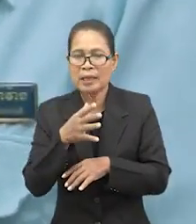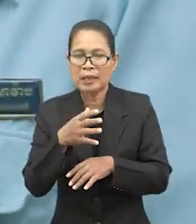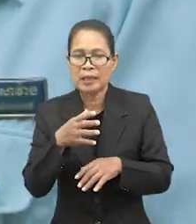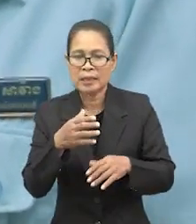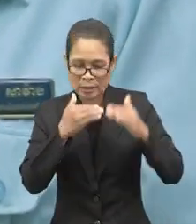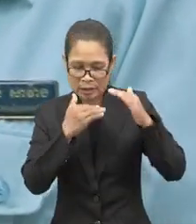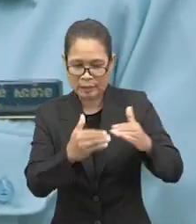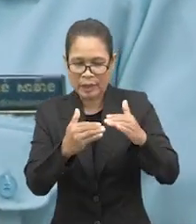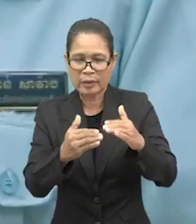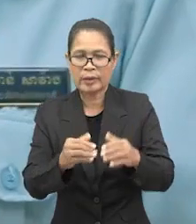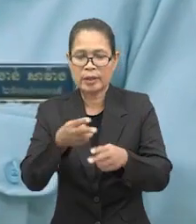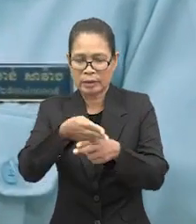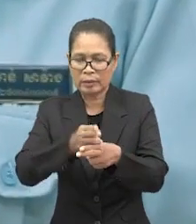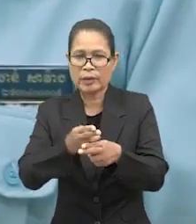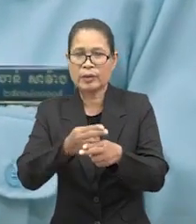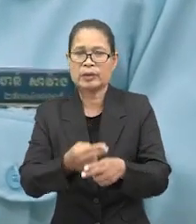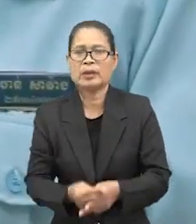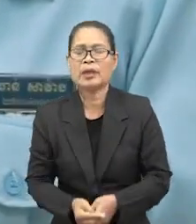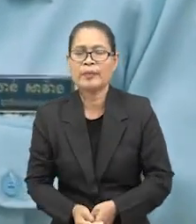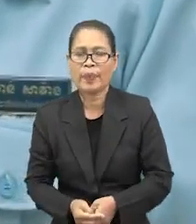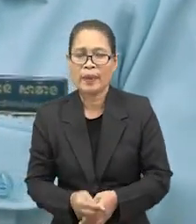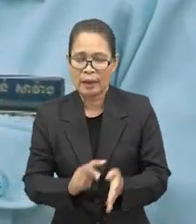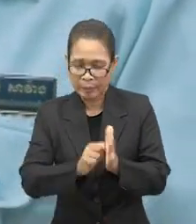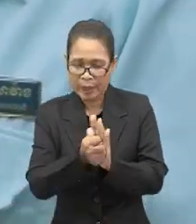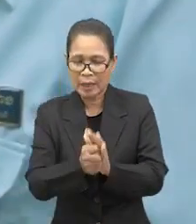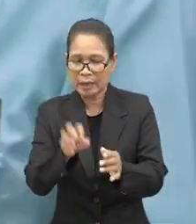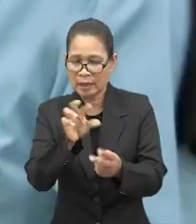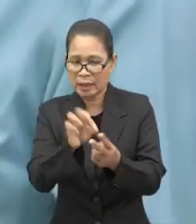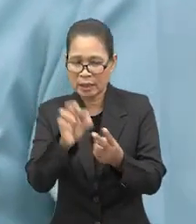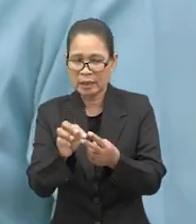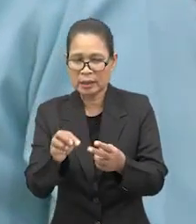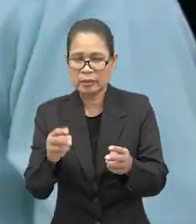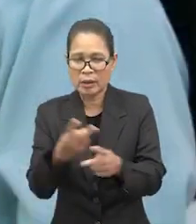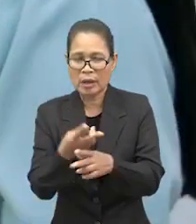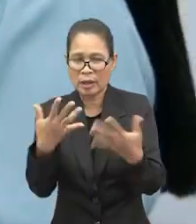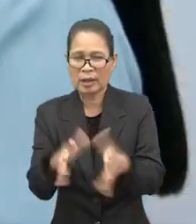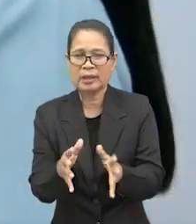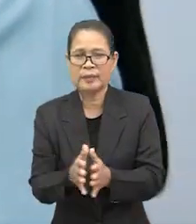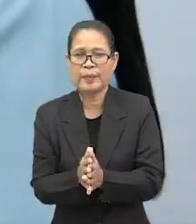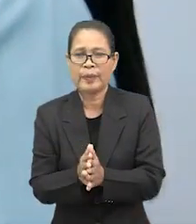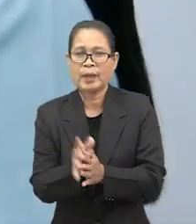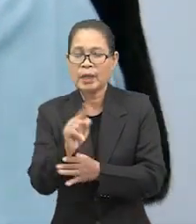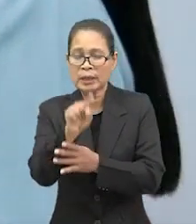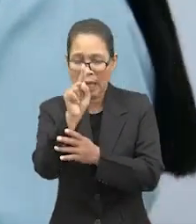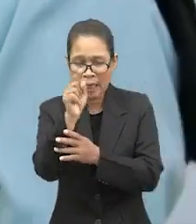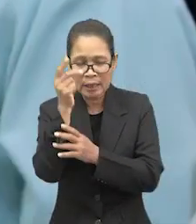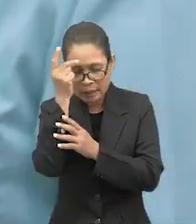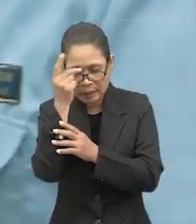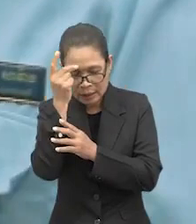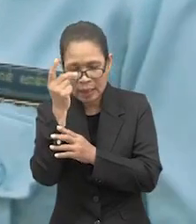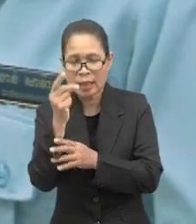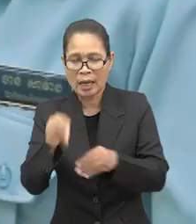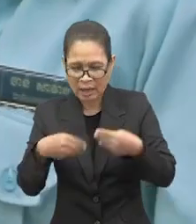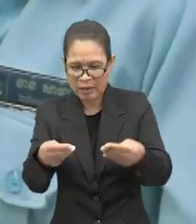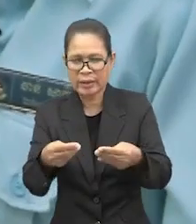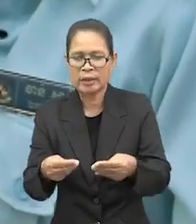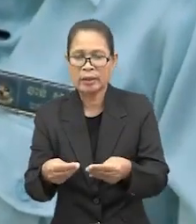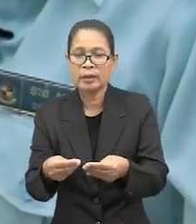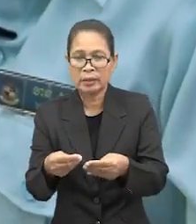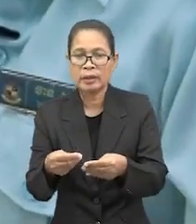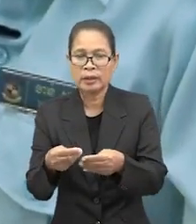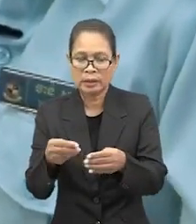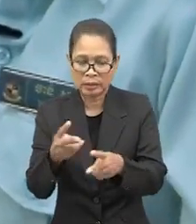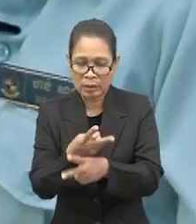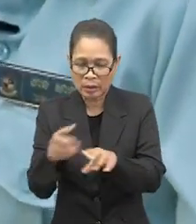tùm ngốn rưu mới có chăm nổ chà bé để con chưa ra tu ong hời ta con cất